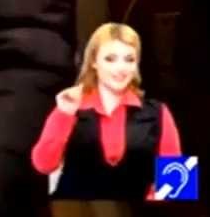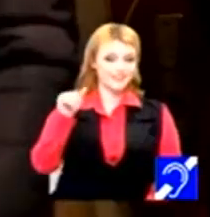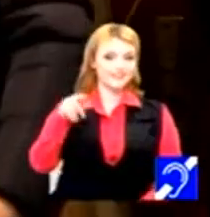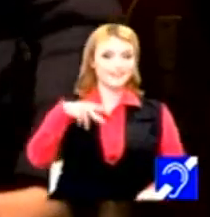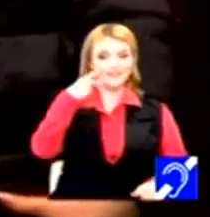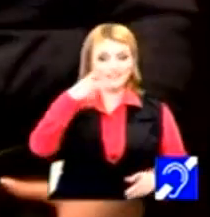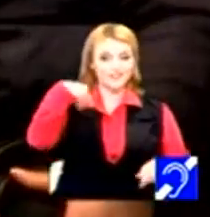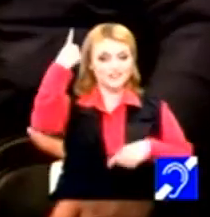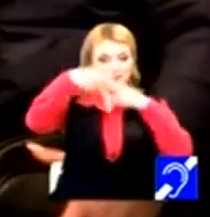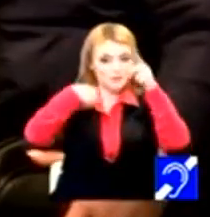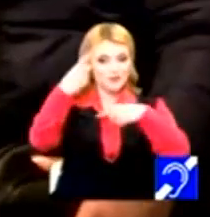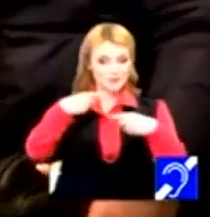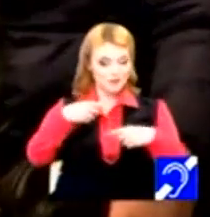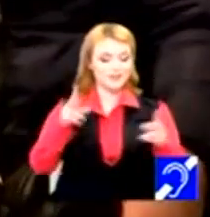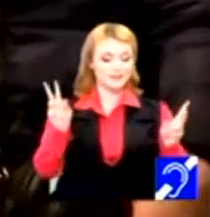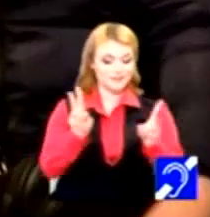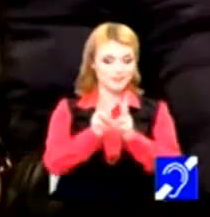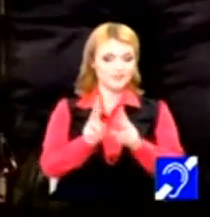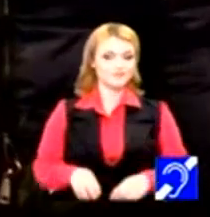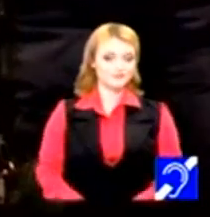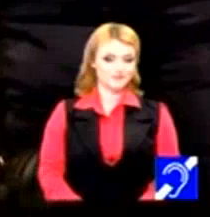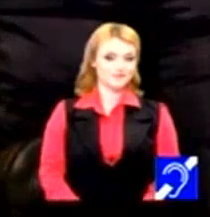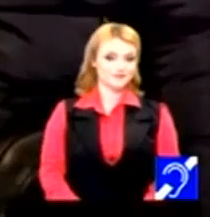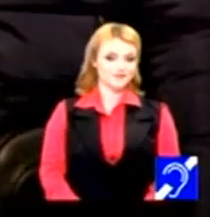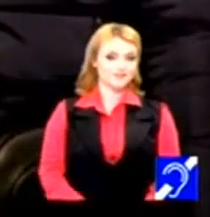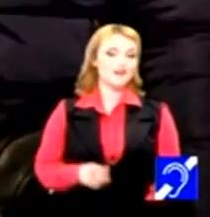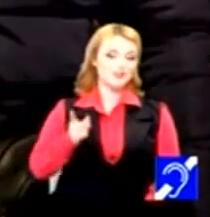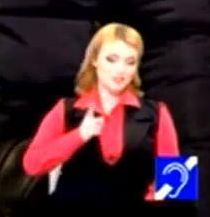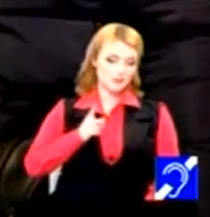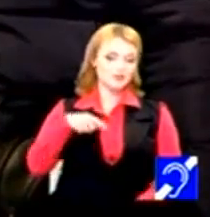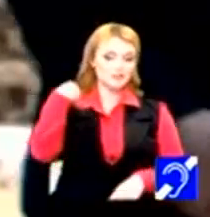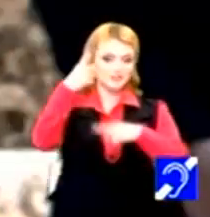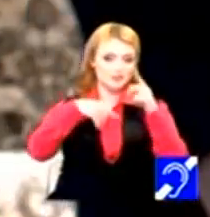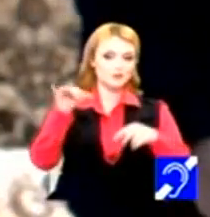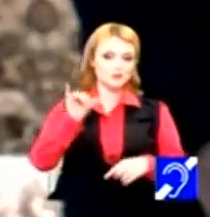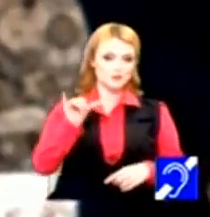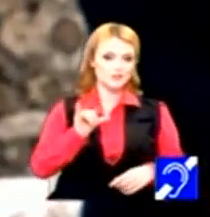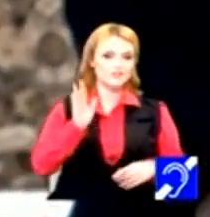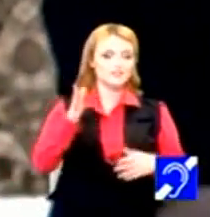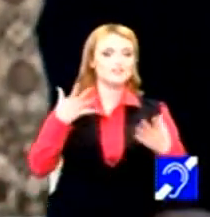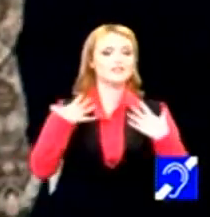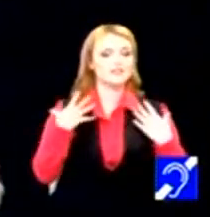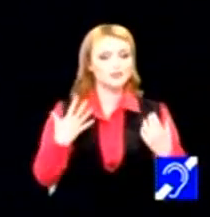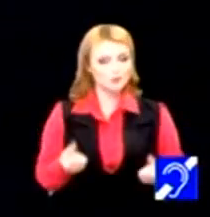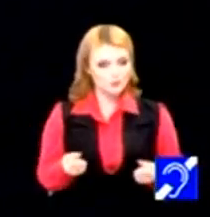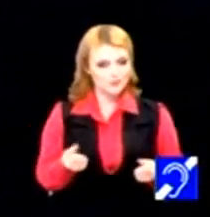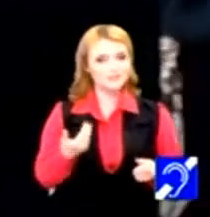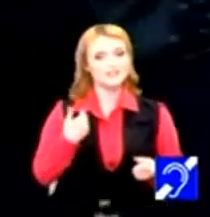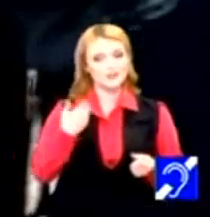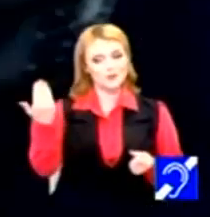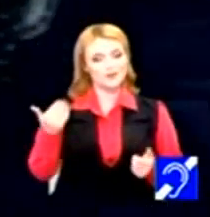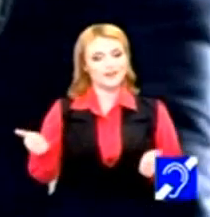săptămâna viitoare. Numai decât vă așteptăm, dar cum? Ce sănătos, eu plângă voi.